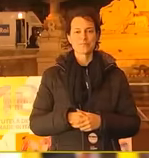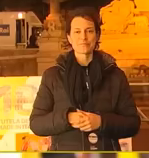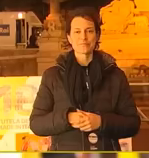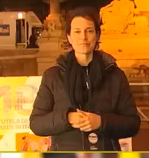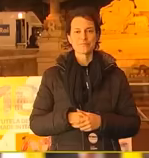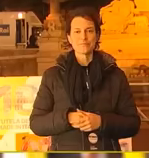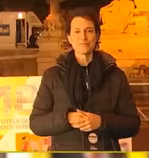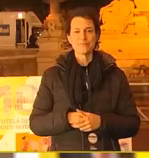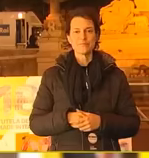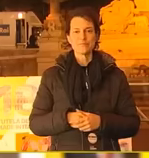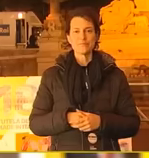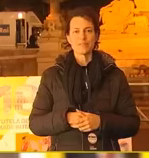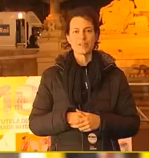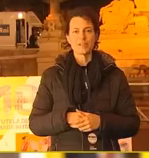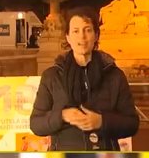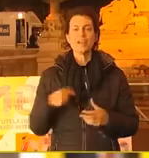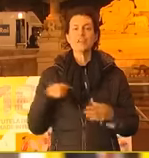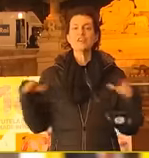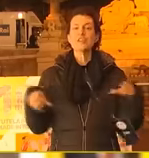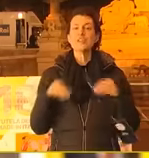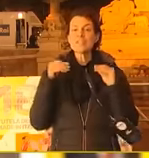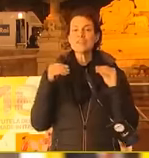E mi prenderò qualche minuto in più.